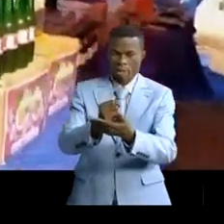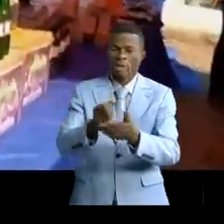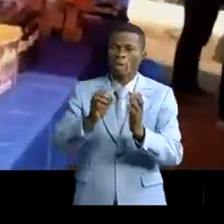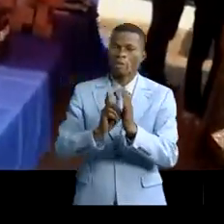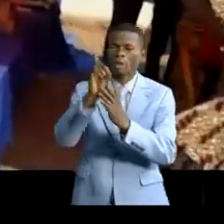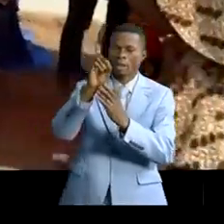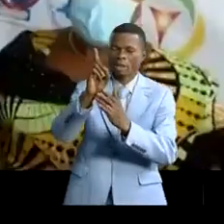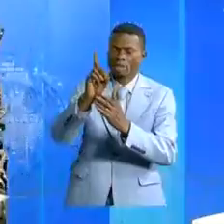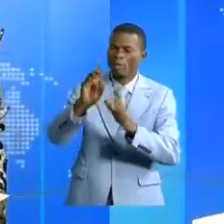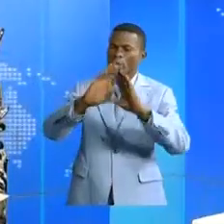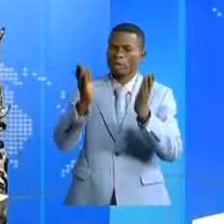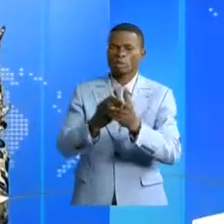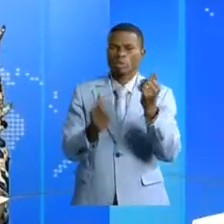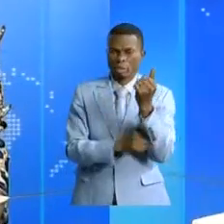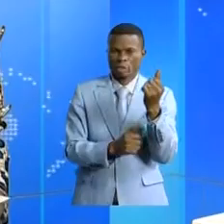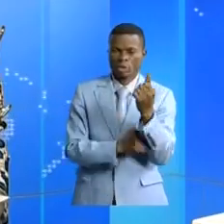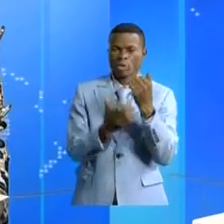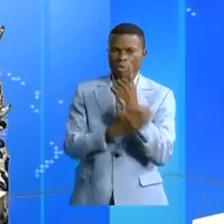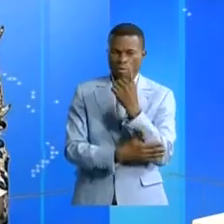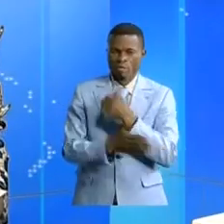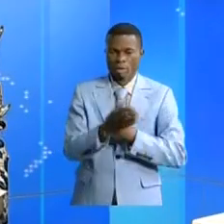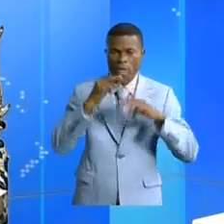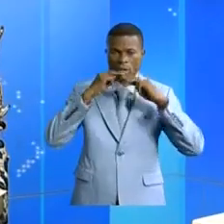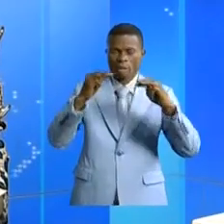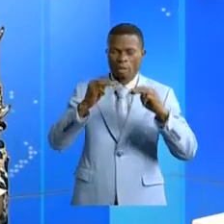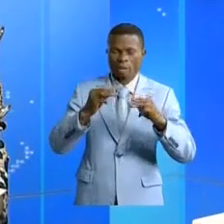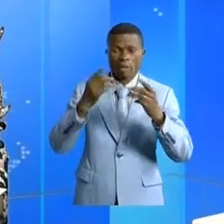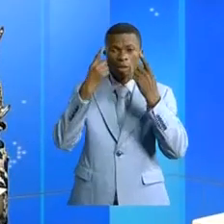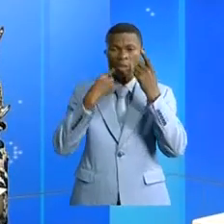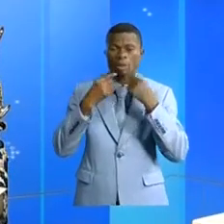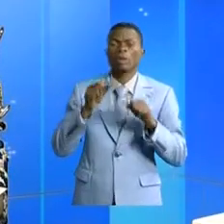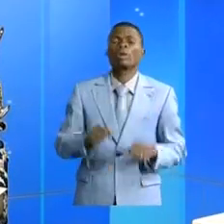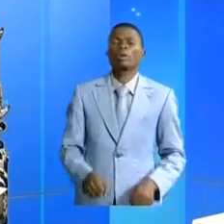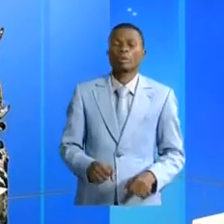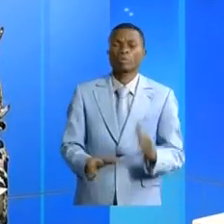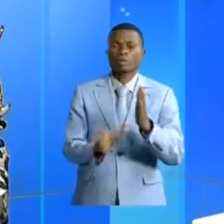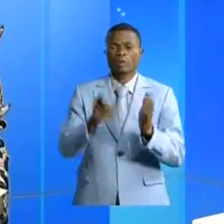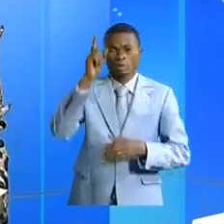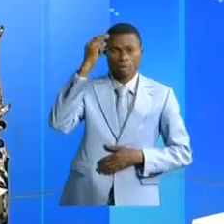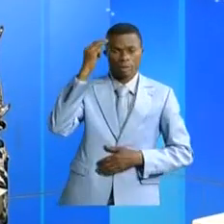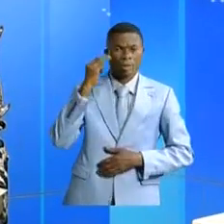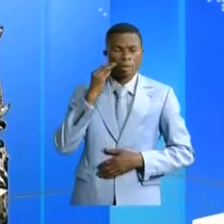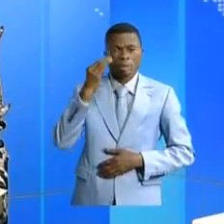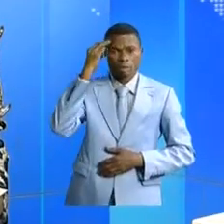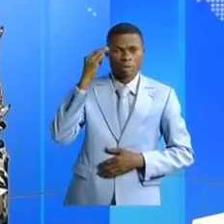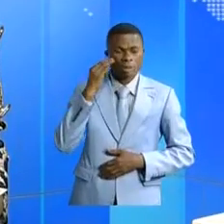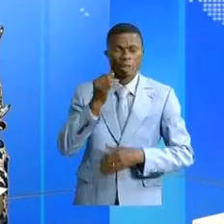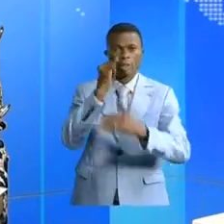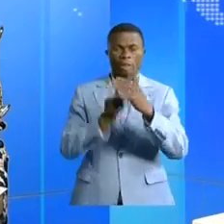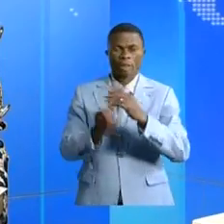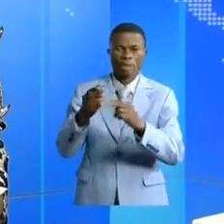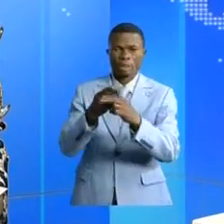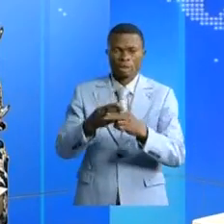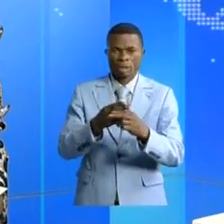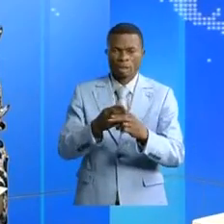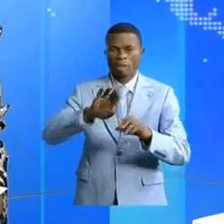de la classe moyenne. Et ce message de condoléances du vice-premier ministre, ministre de l'Intérieur,